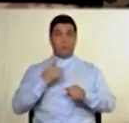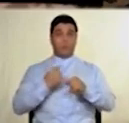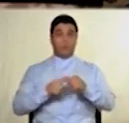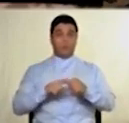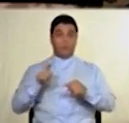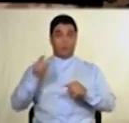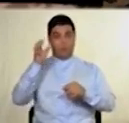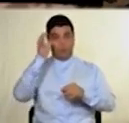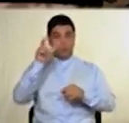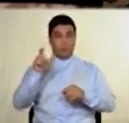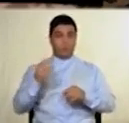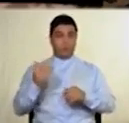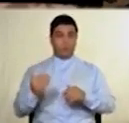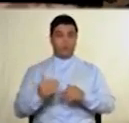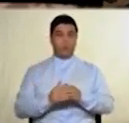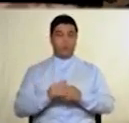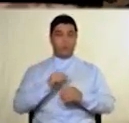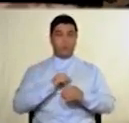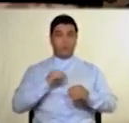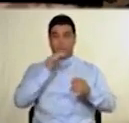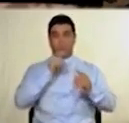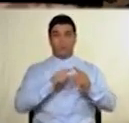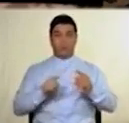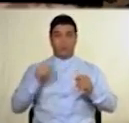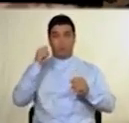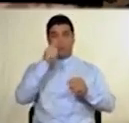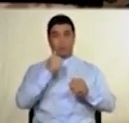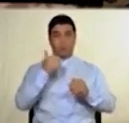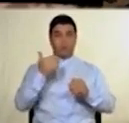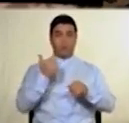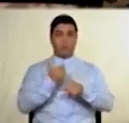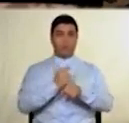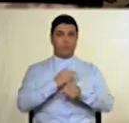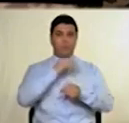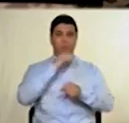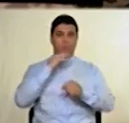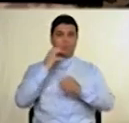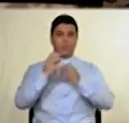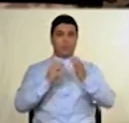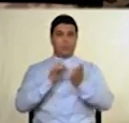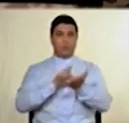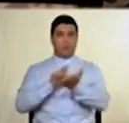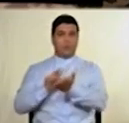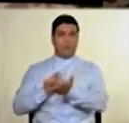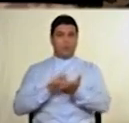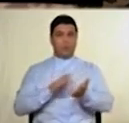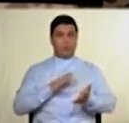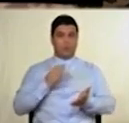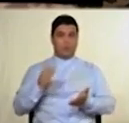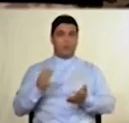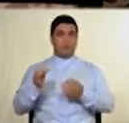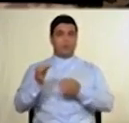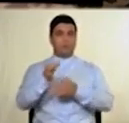shu olim o'z davrida juda ham ko'p geografik sayohatlarni